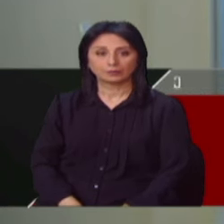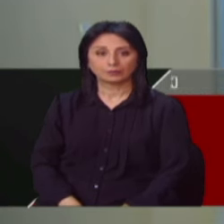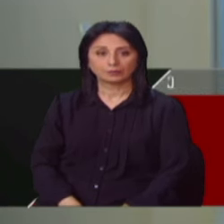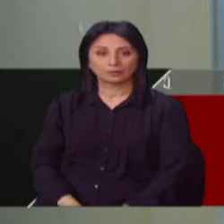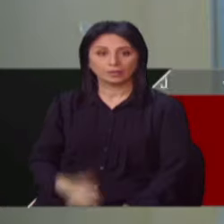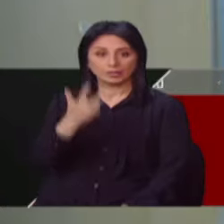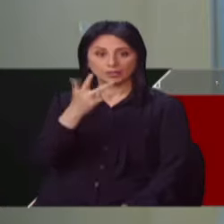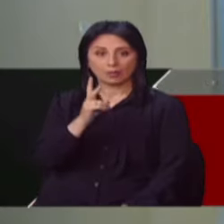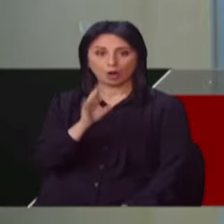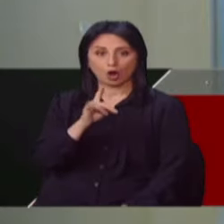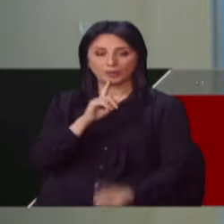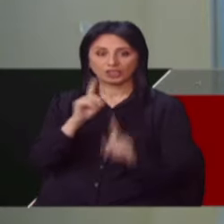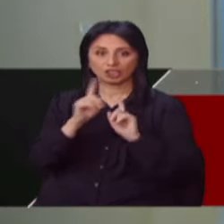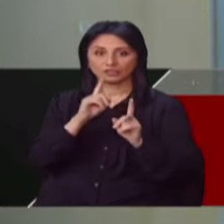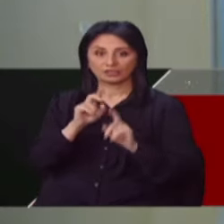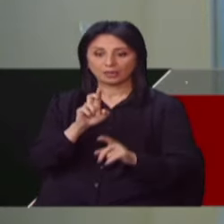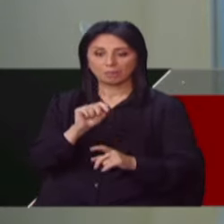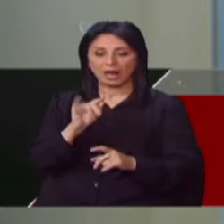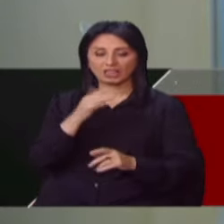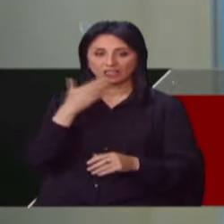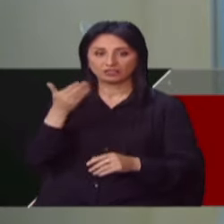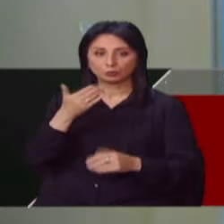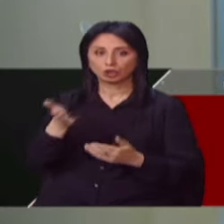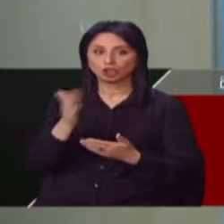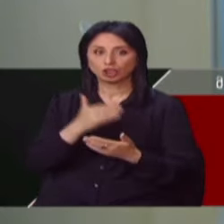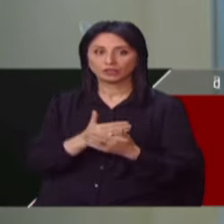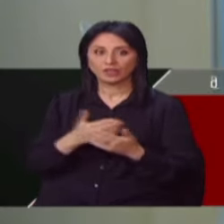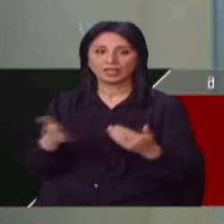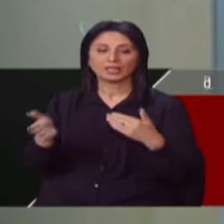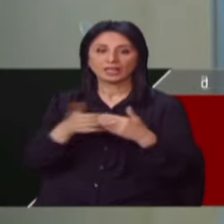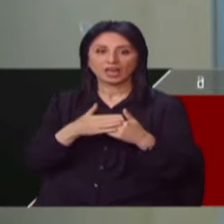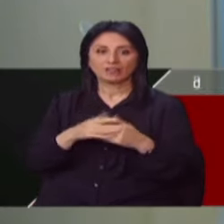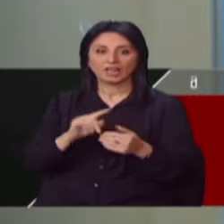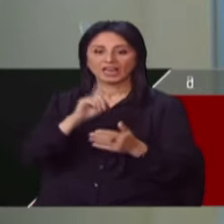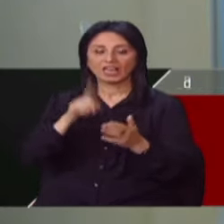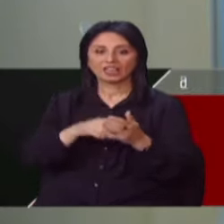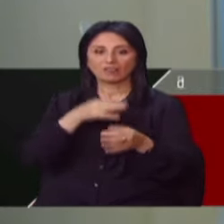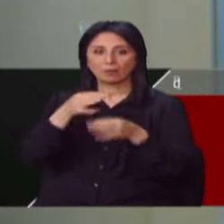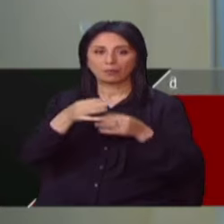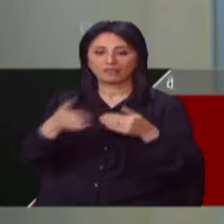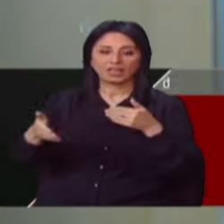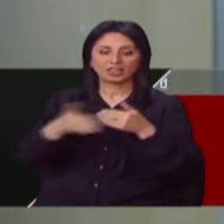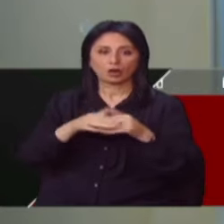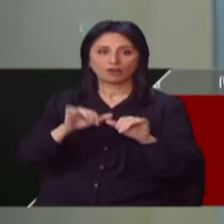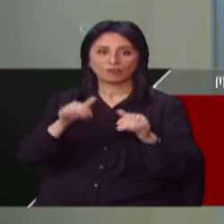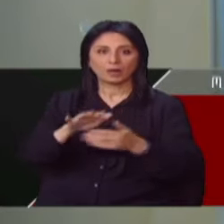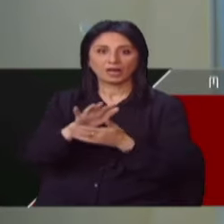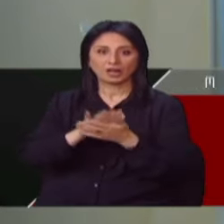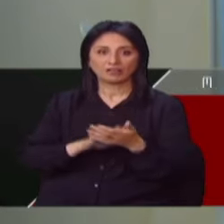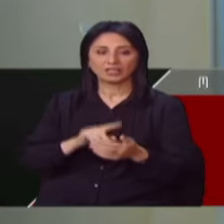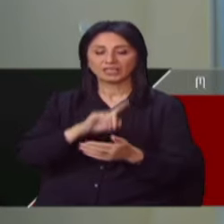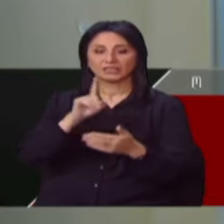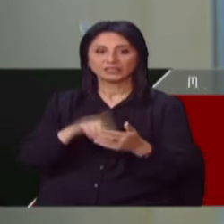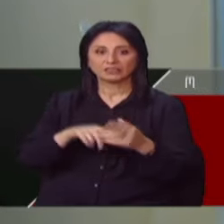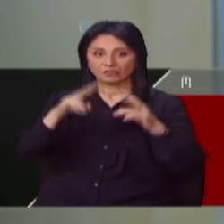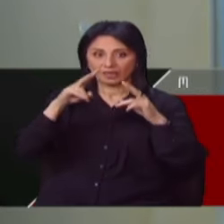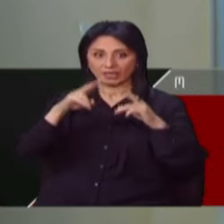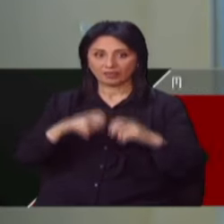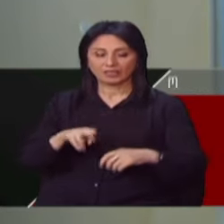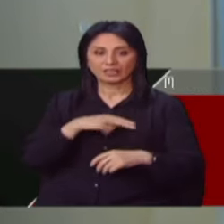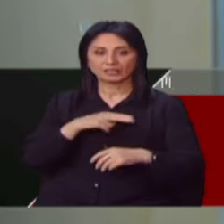სამი კომიტეტის ხდომა ბატიაშვილის მოხსენების შემდეგ დაიხურა და კითხვა-პასუხი დახურულ ფორმატში გაგრძელდა. საკითხის